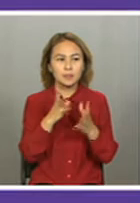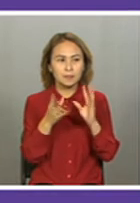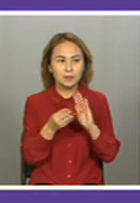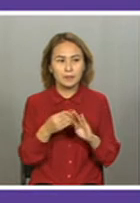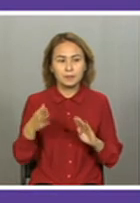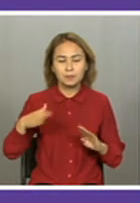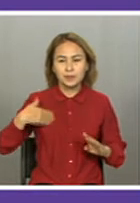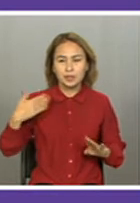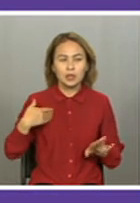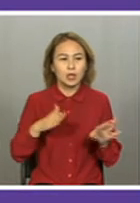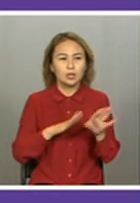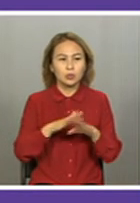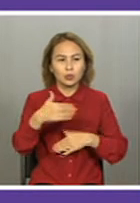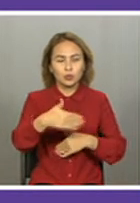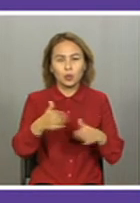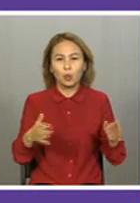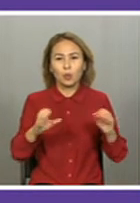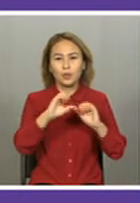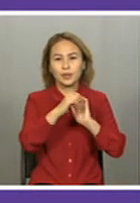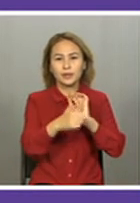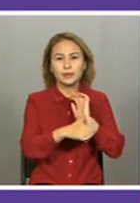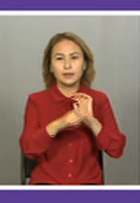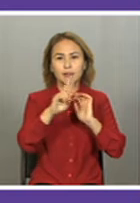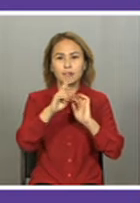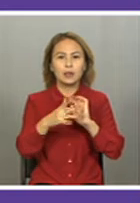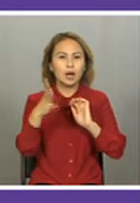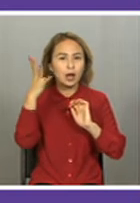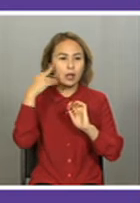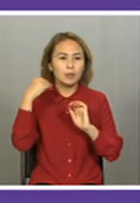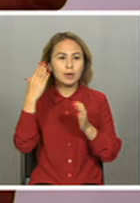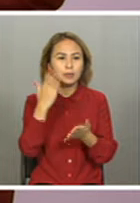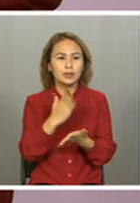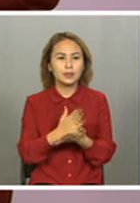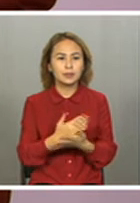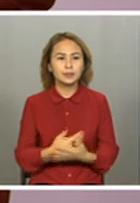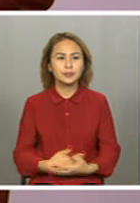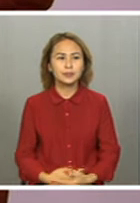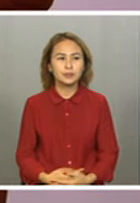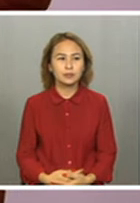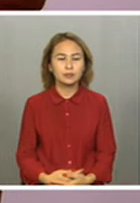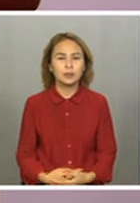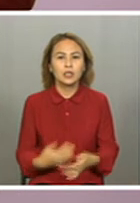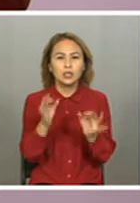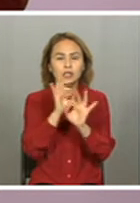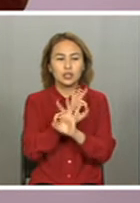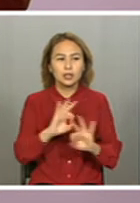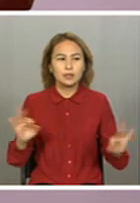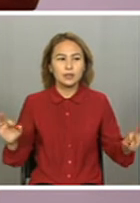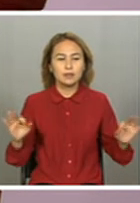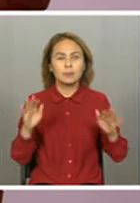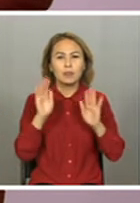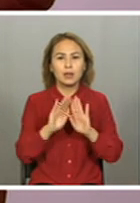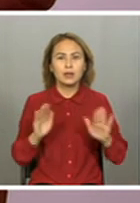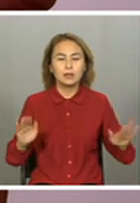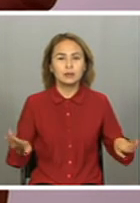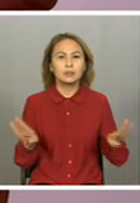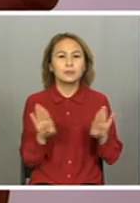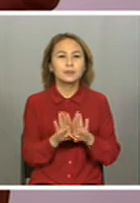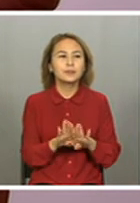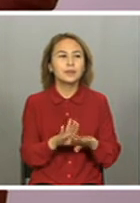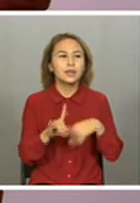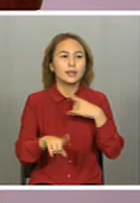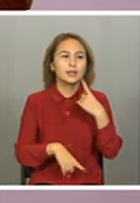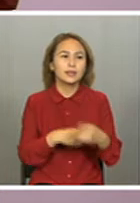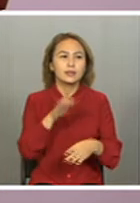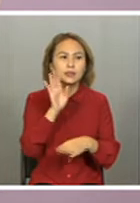жеміс толы жәшікте 16 килограмм алма бар екен. Жақсы балалар, жазып болсаңдар, келесі тапсырмаға